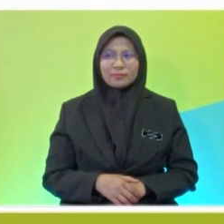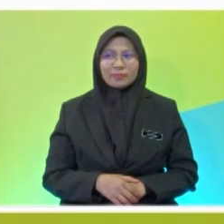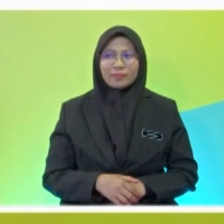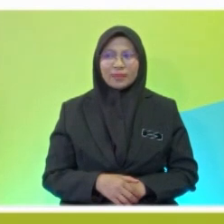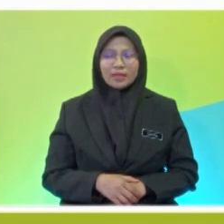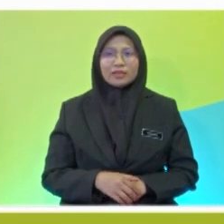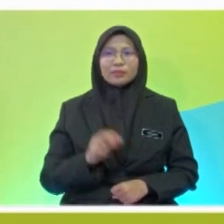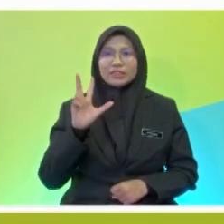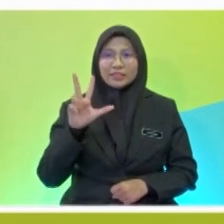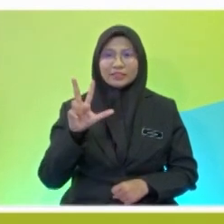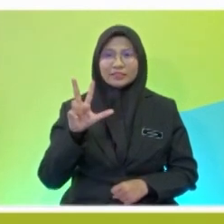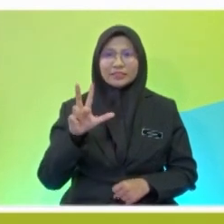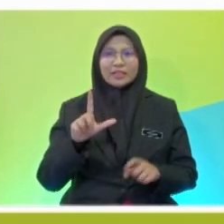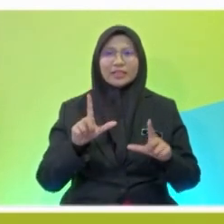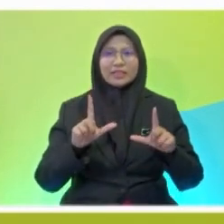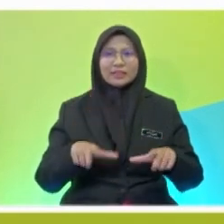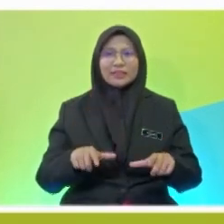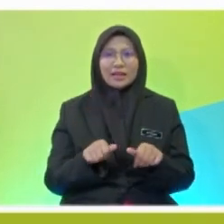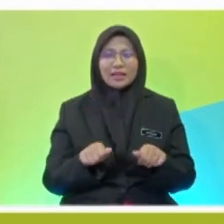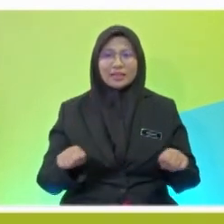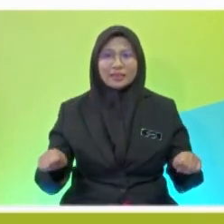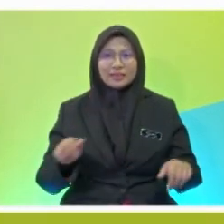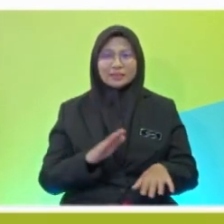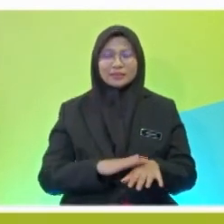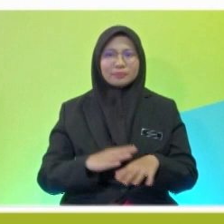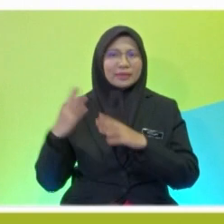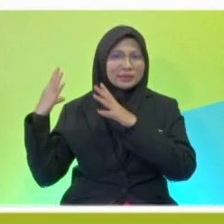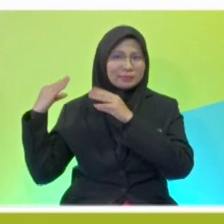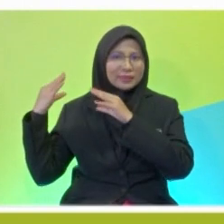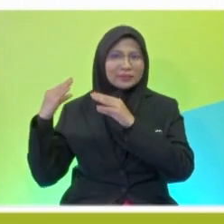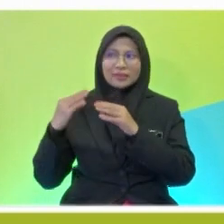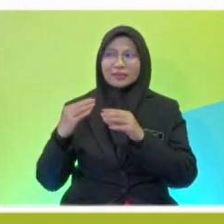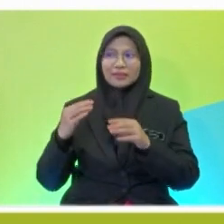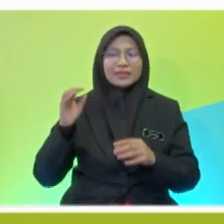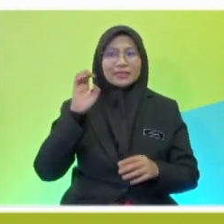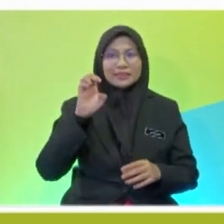mengalaskan bagian bantal Oke Langkah ketiga